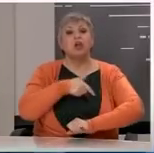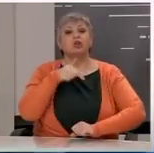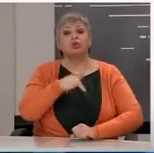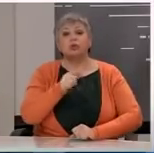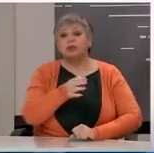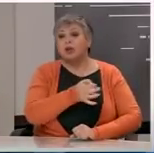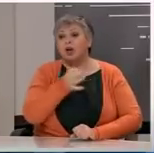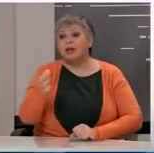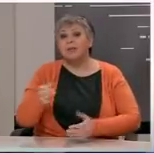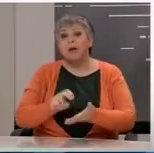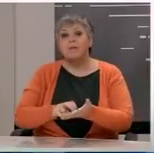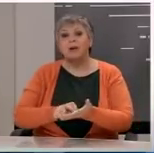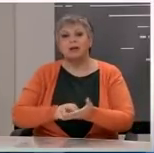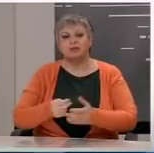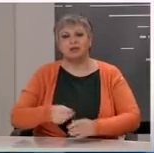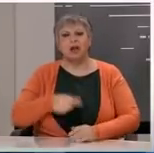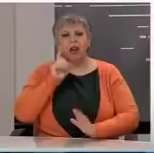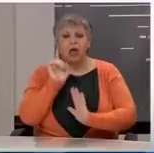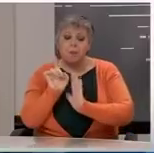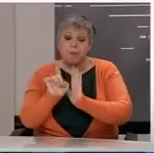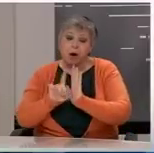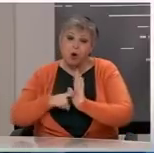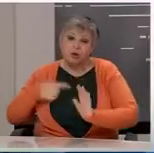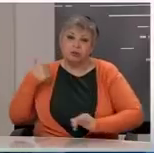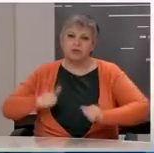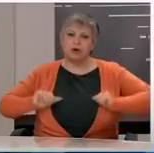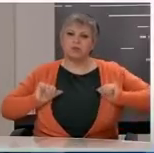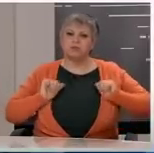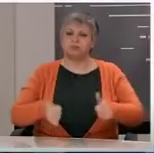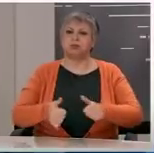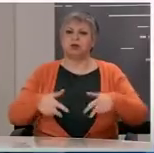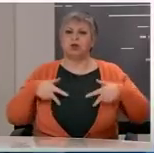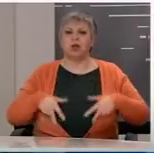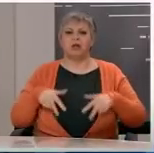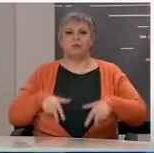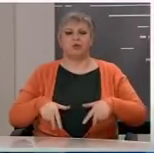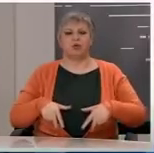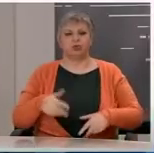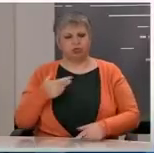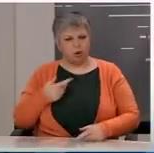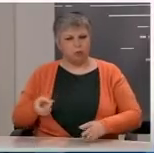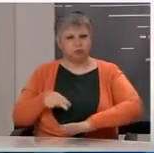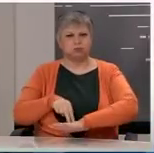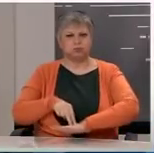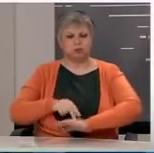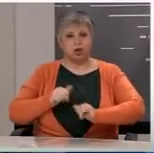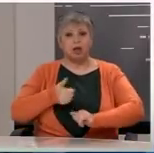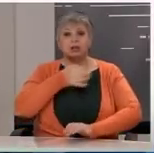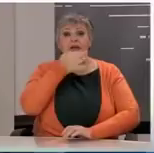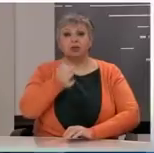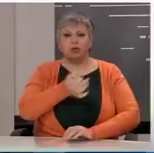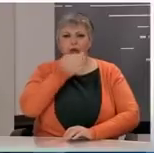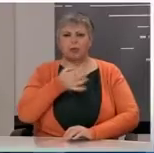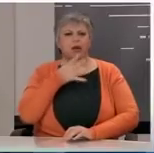Αλεξανδρίδη? Δεν άκουσα ποτέ υπουργό να έχει τέτοιο κουράγιο να λέει τέτοια πράγματα. Αυτά τους είπα και εκεί. Γιατί